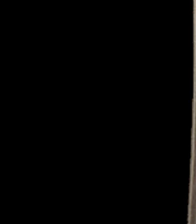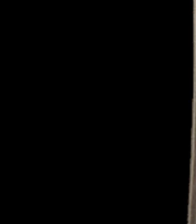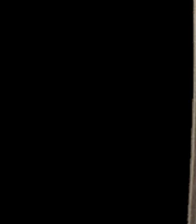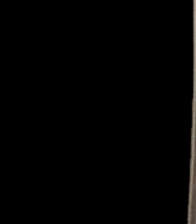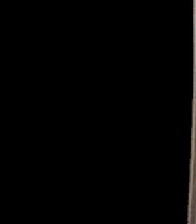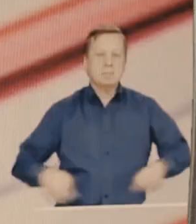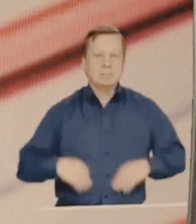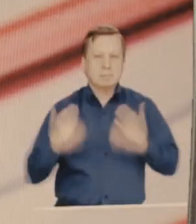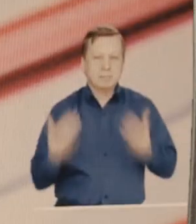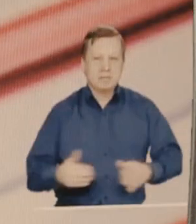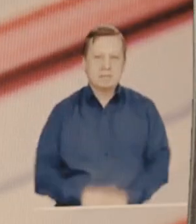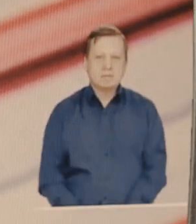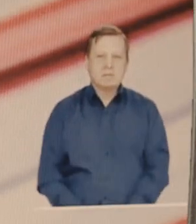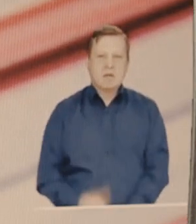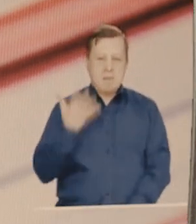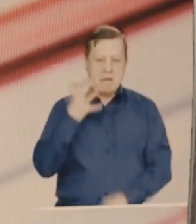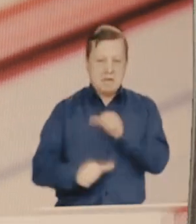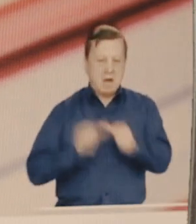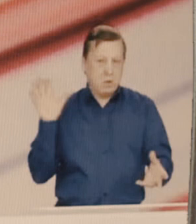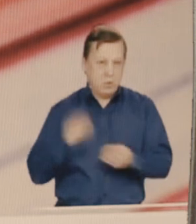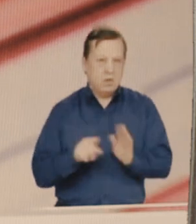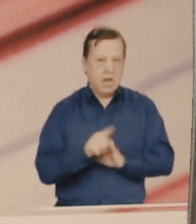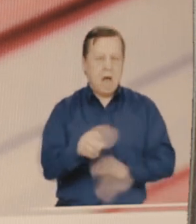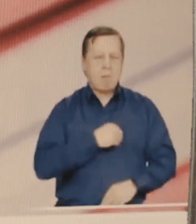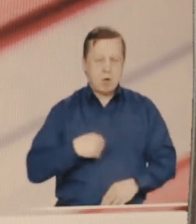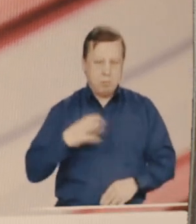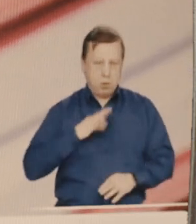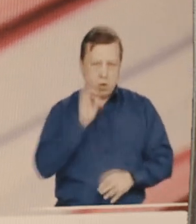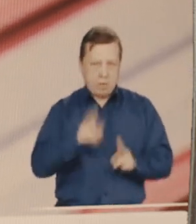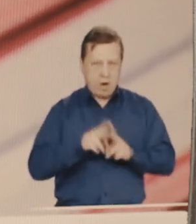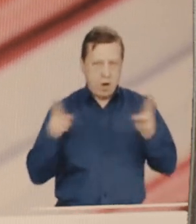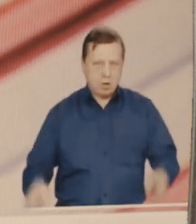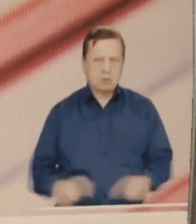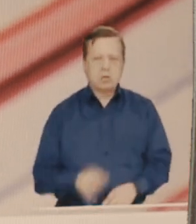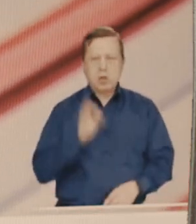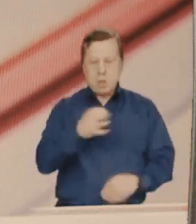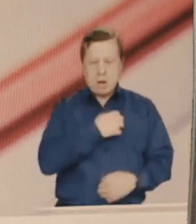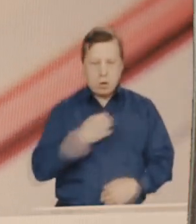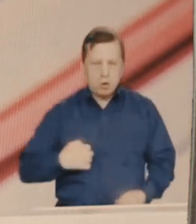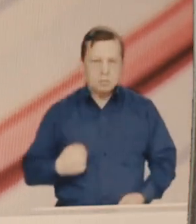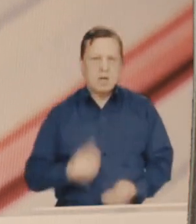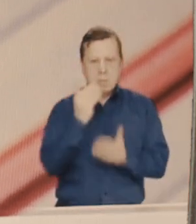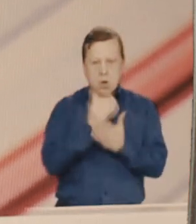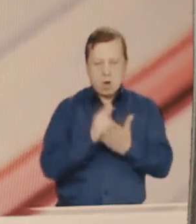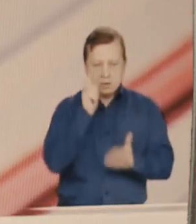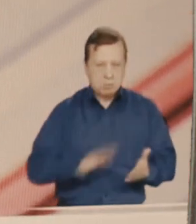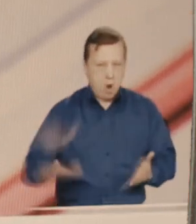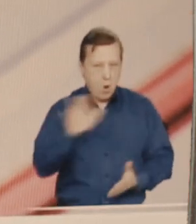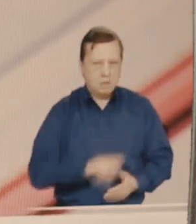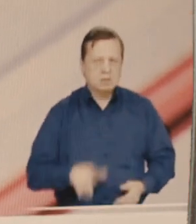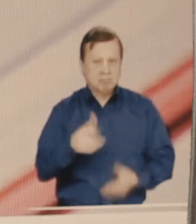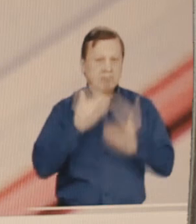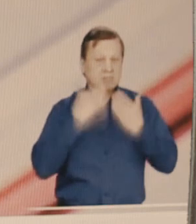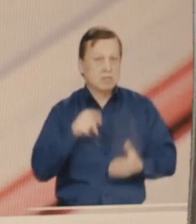Szanowni Państwo, te minione prawie 5 lat to był dla Polski dobry czas. Czas dobrze prowadzonej gospodarki, czas programów społecznych, dzięki którym